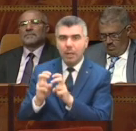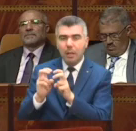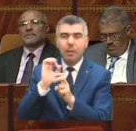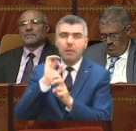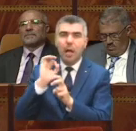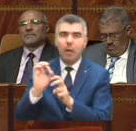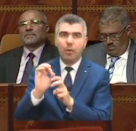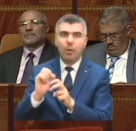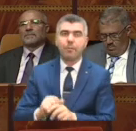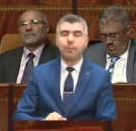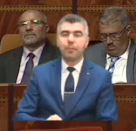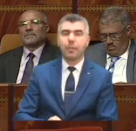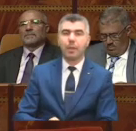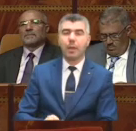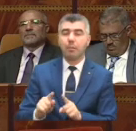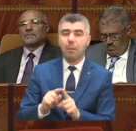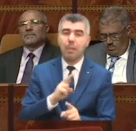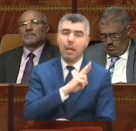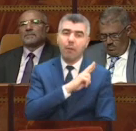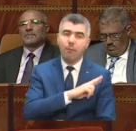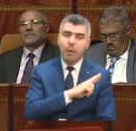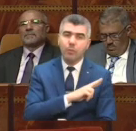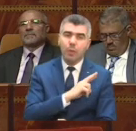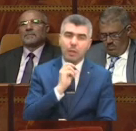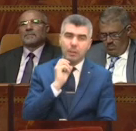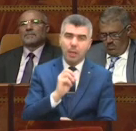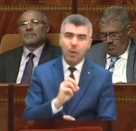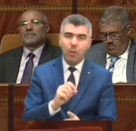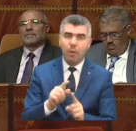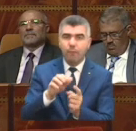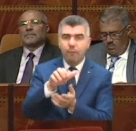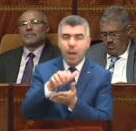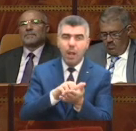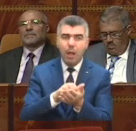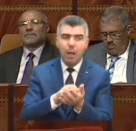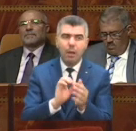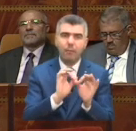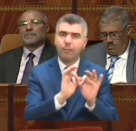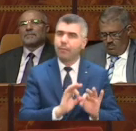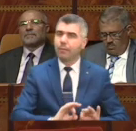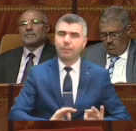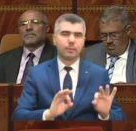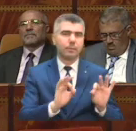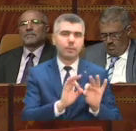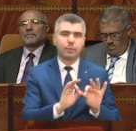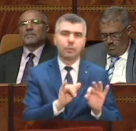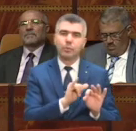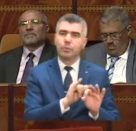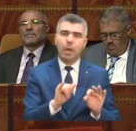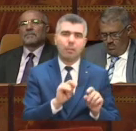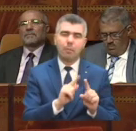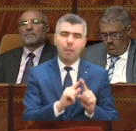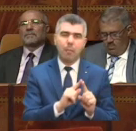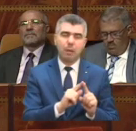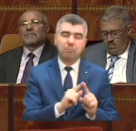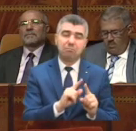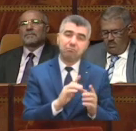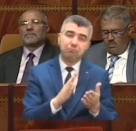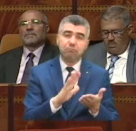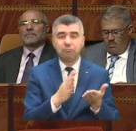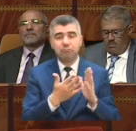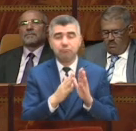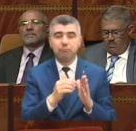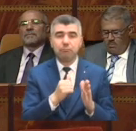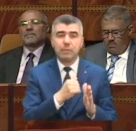مضى بدون فائدة لا يحمي المنتجين نظرا لواحد المقياس جبته من سويسرا ولا ما عرفتش شنو هو، وكشف